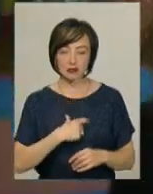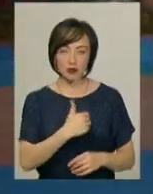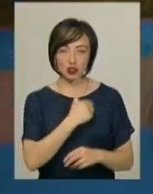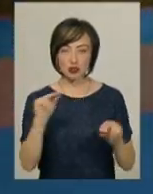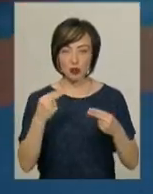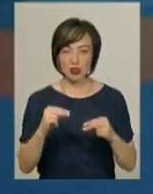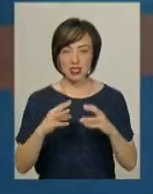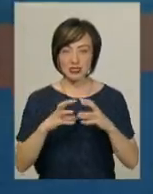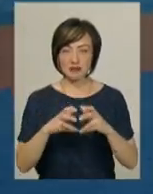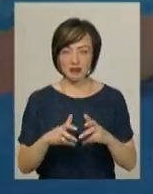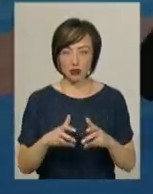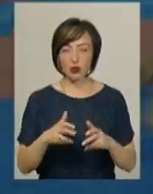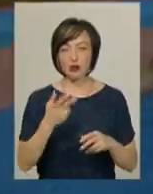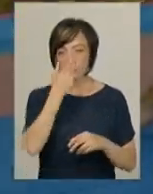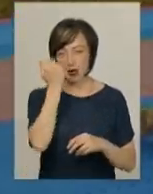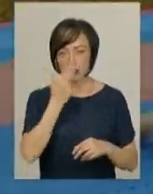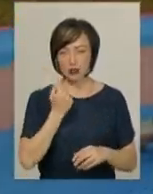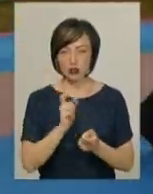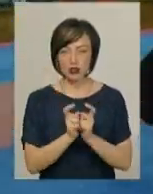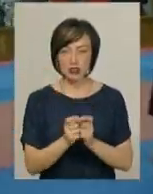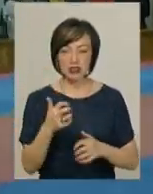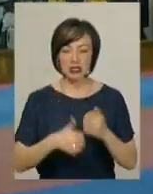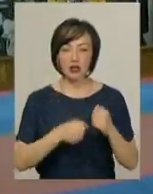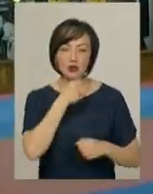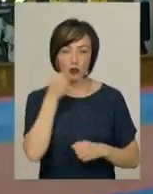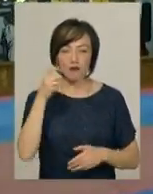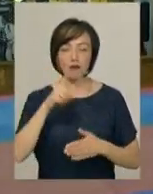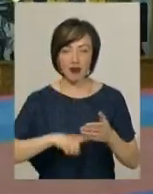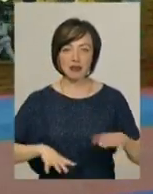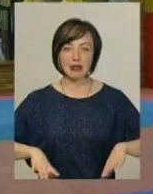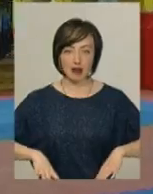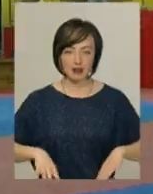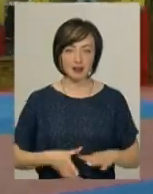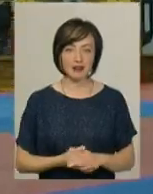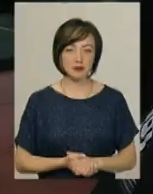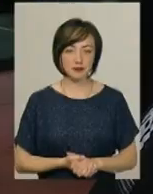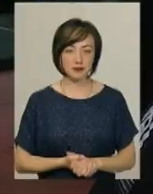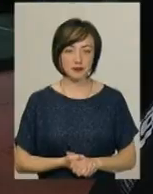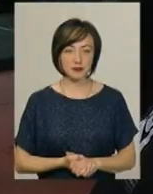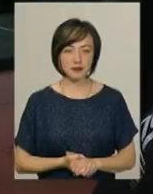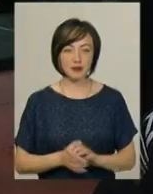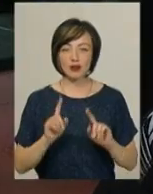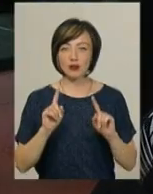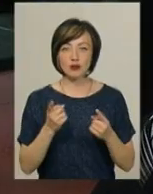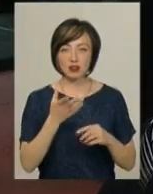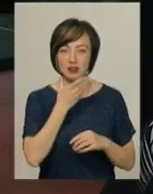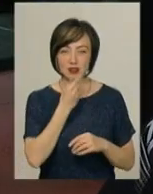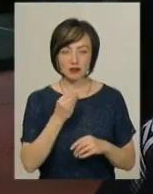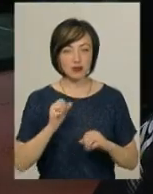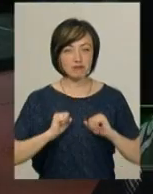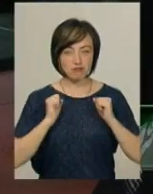чемпіонкою світу з бразильського джиу-джитсу серед дорослих. У цьому впевнений і її тренер Дмитро Павлюк. Вона дуже гарний характер, вона